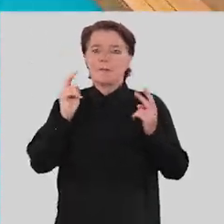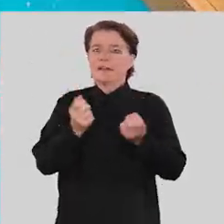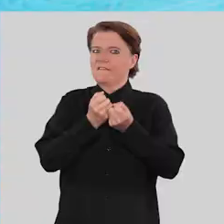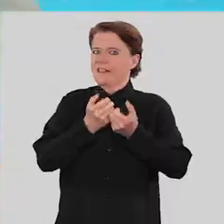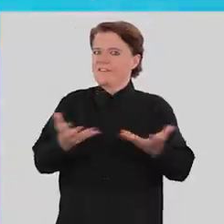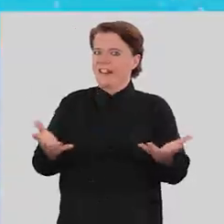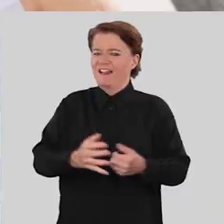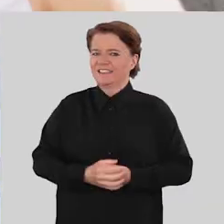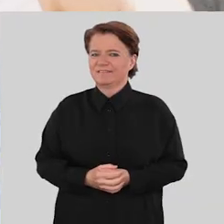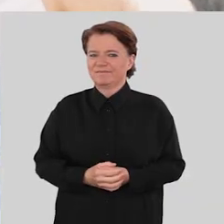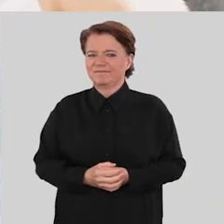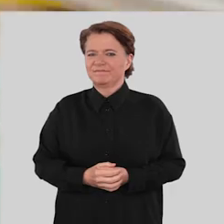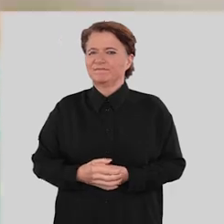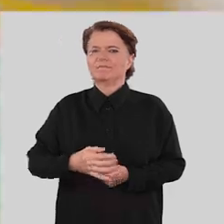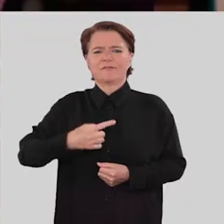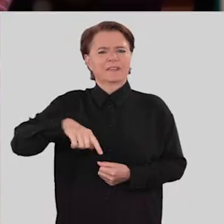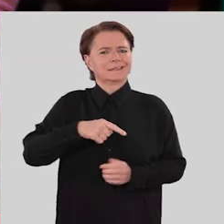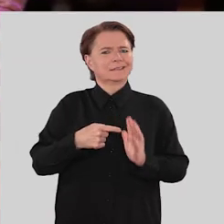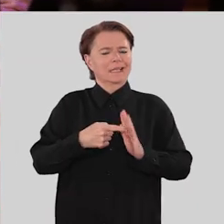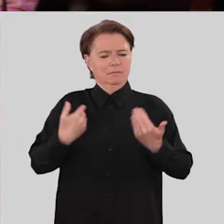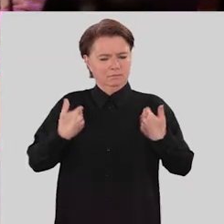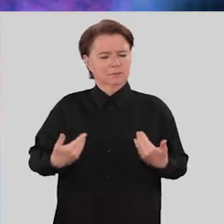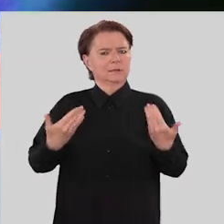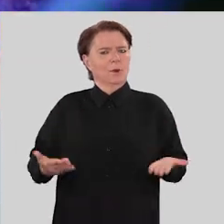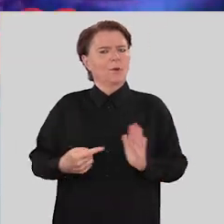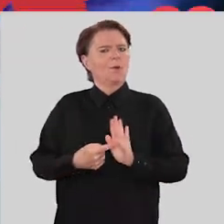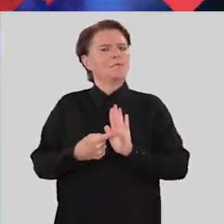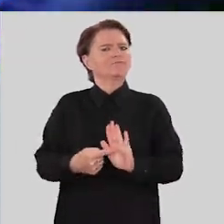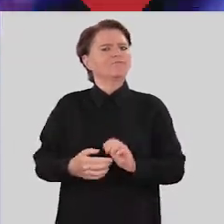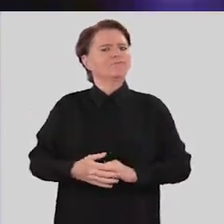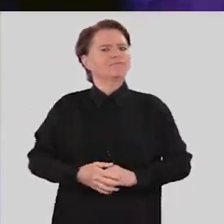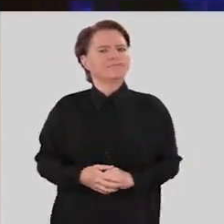Leben ist Vielfalt. Wir zeigen, wer wir sind.